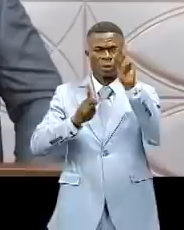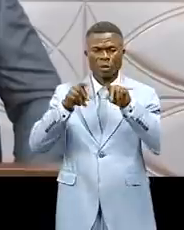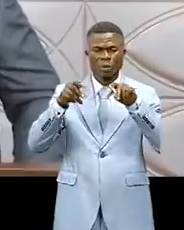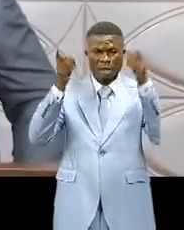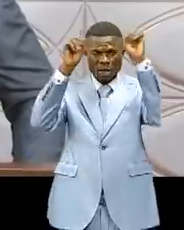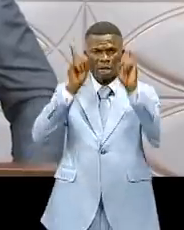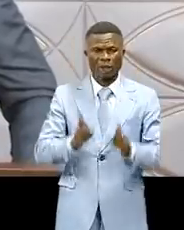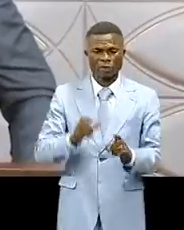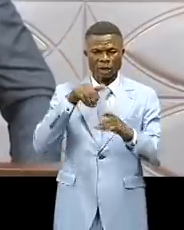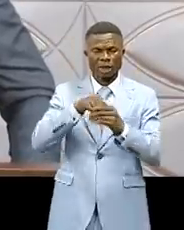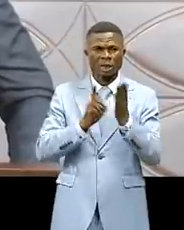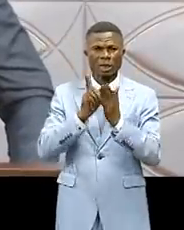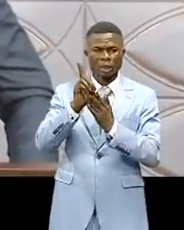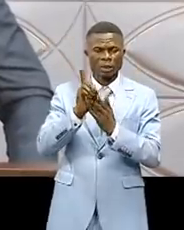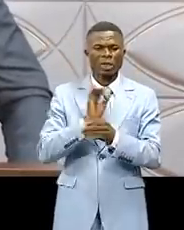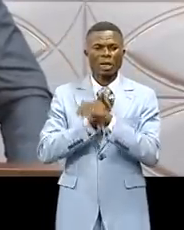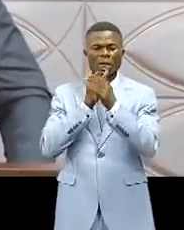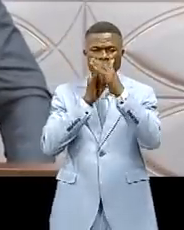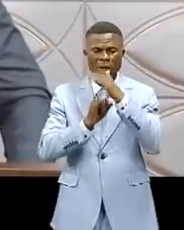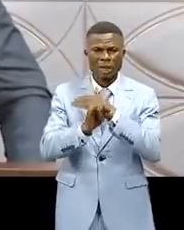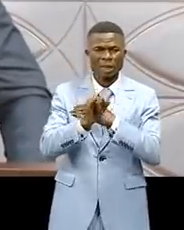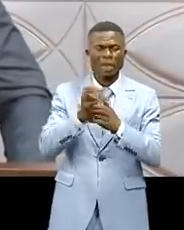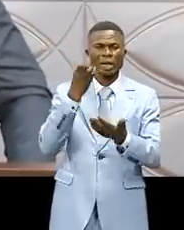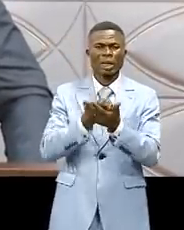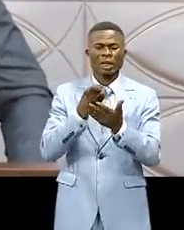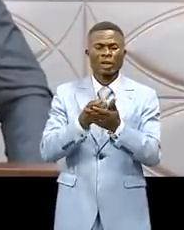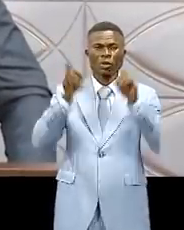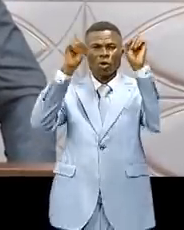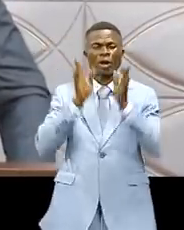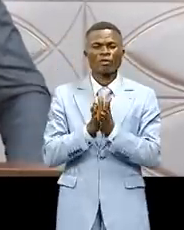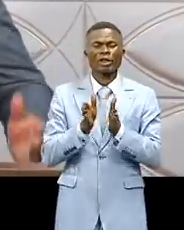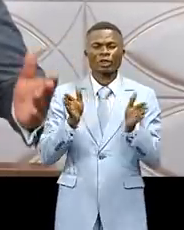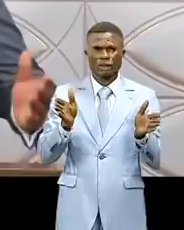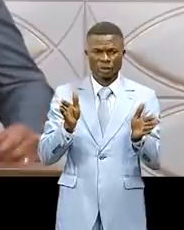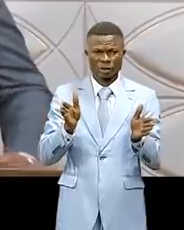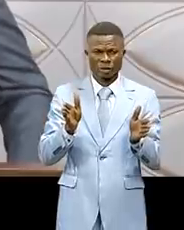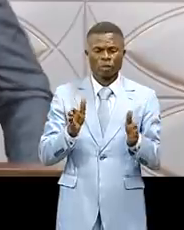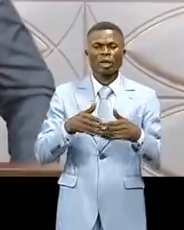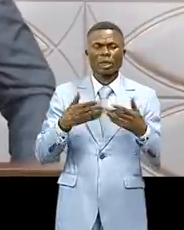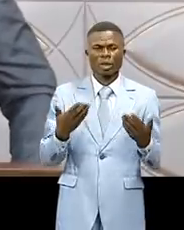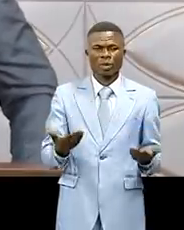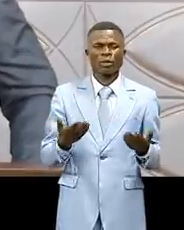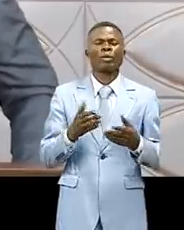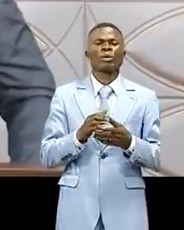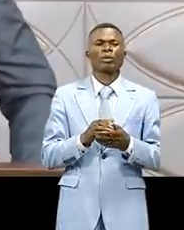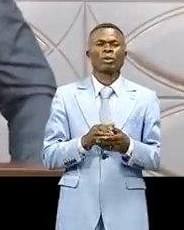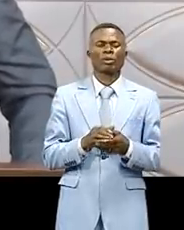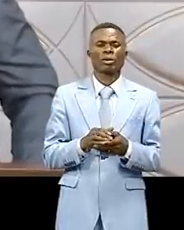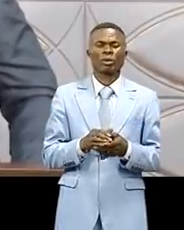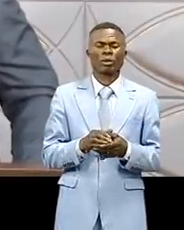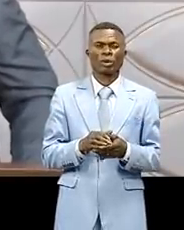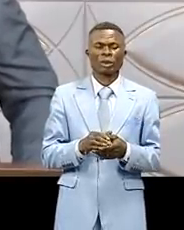développement et à l'intégration économique du continent en effet forts de leur